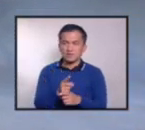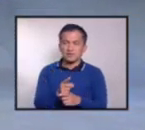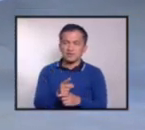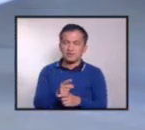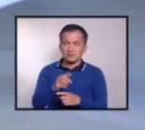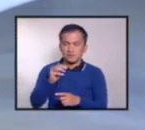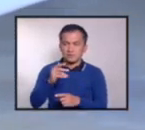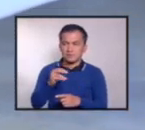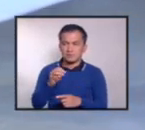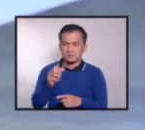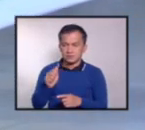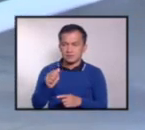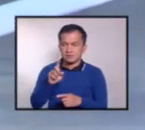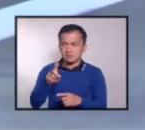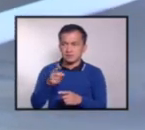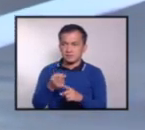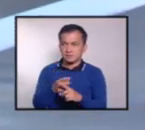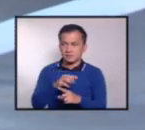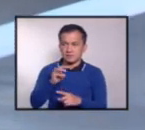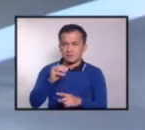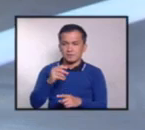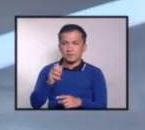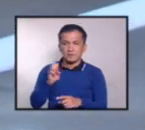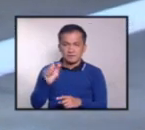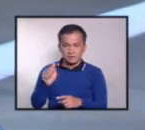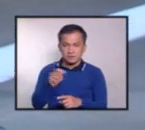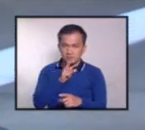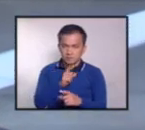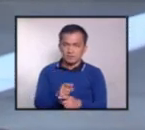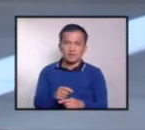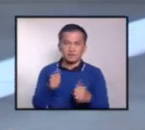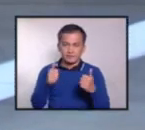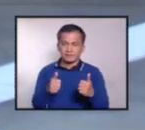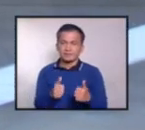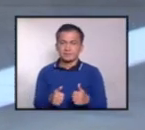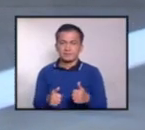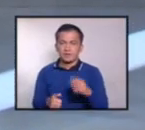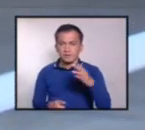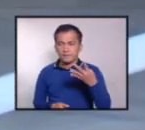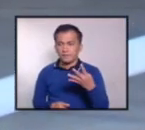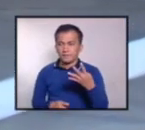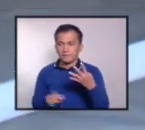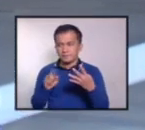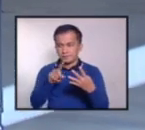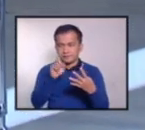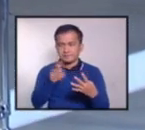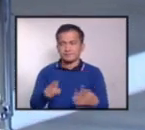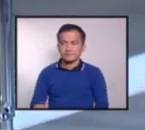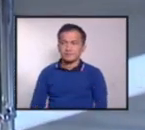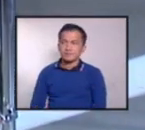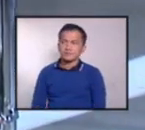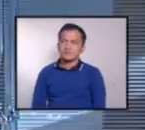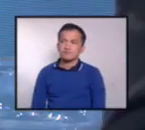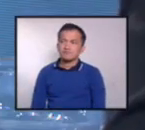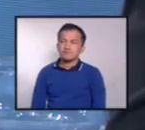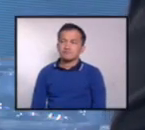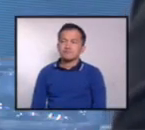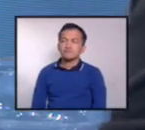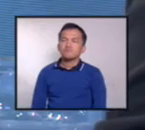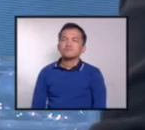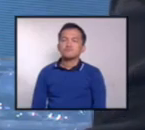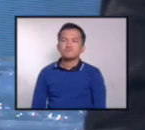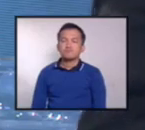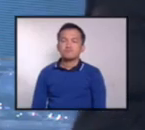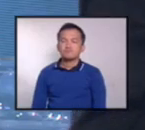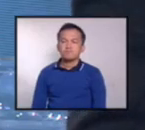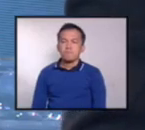ay isa sa mga galing sa masa rin talaga. Alright. Okay, kaapat na at tanong. Okay,